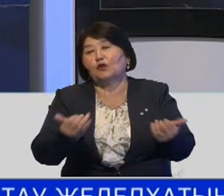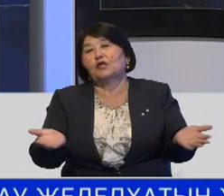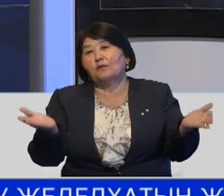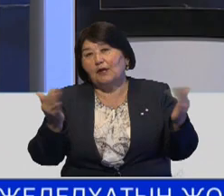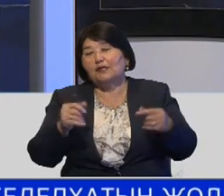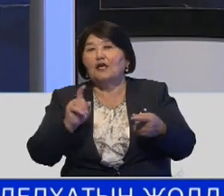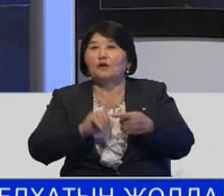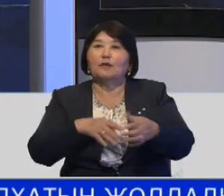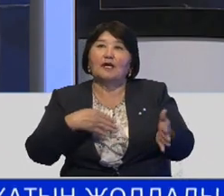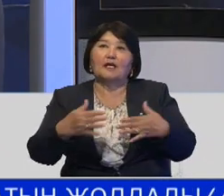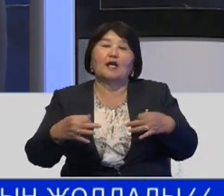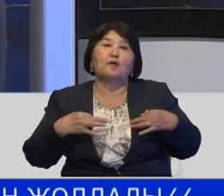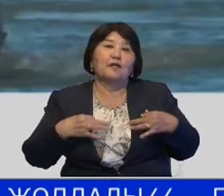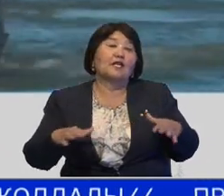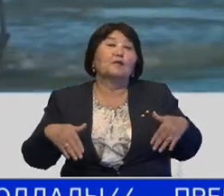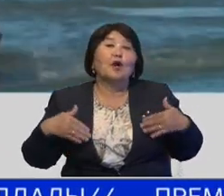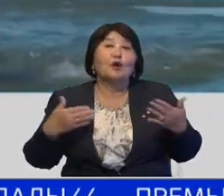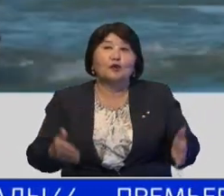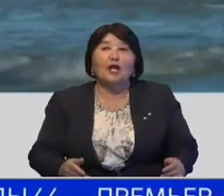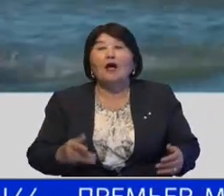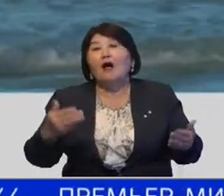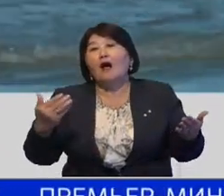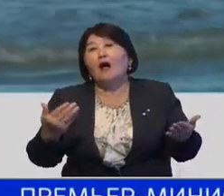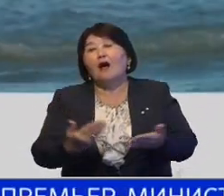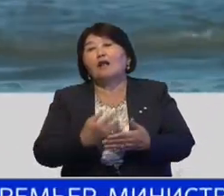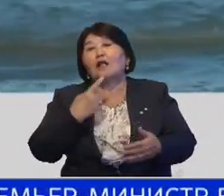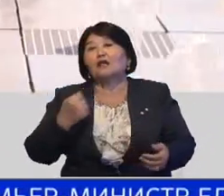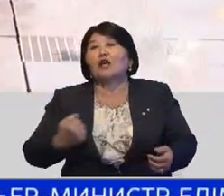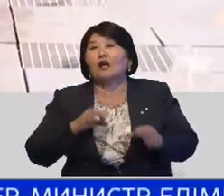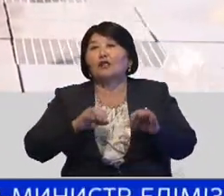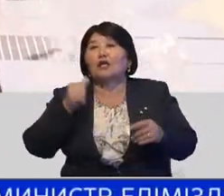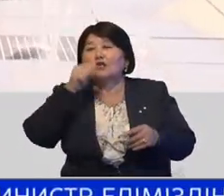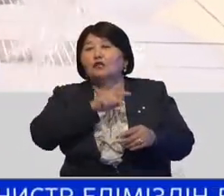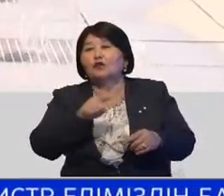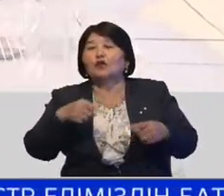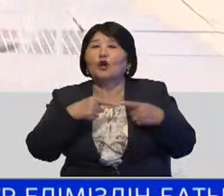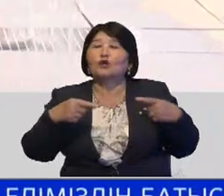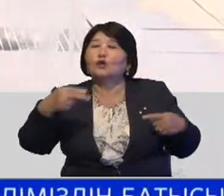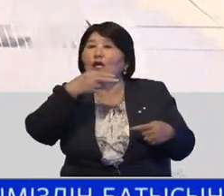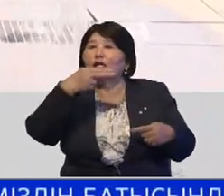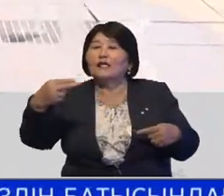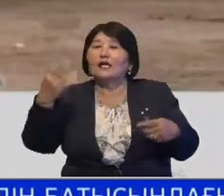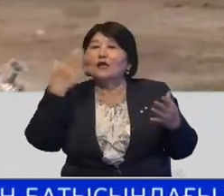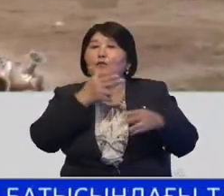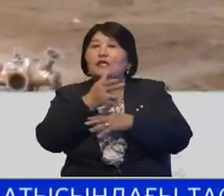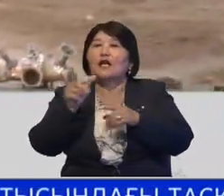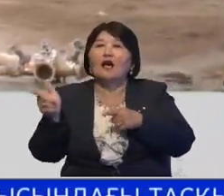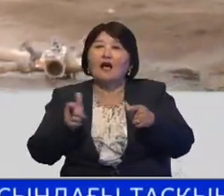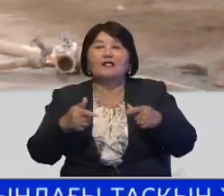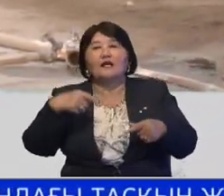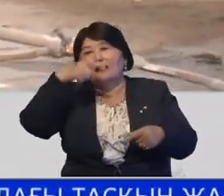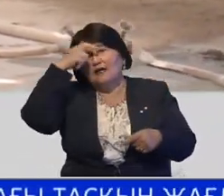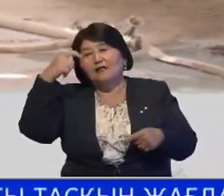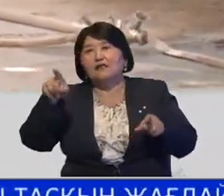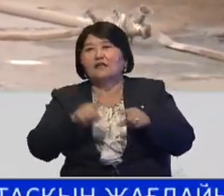және әріптестерді осы мерекемен құттықтаймын. Ал жаңалық жауынгерлері жыл көлемінде түрлі тақырыпта бейнематериалдар әзірлеп, аптап